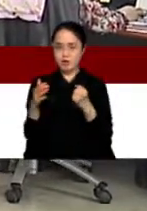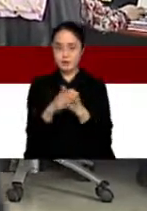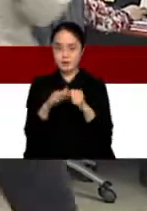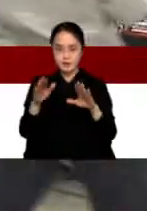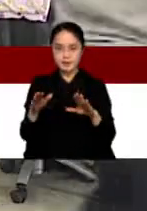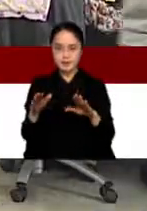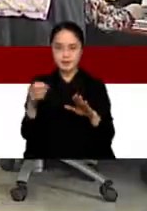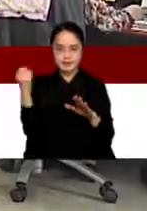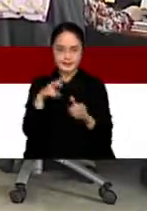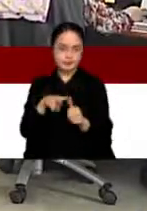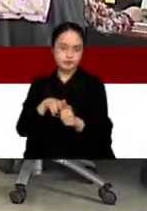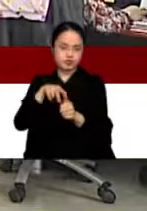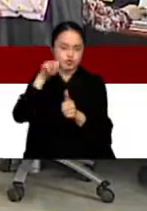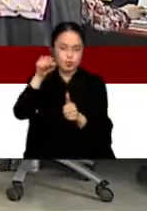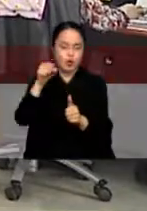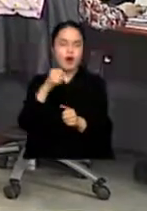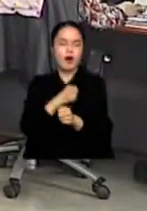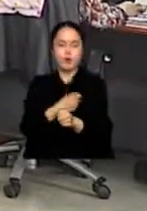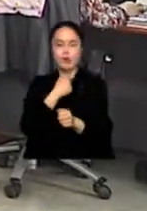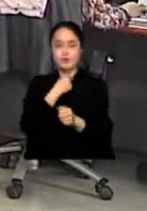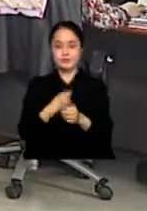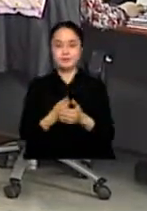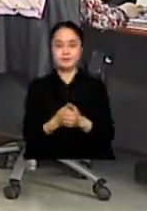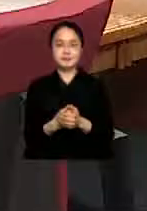꼭 찾아보도록 최선을 다하겠습니다.